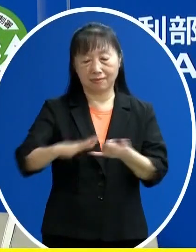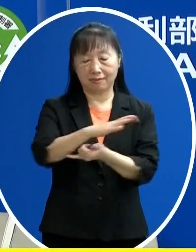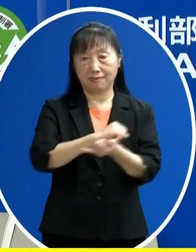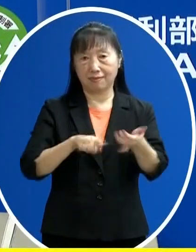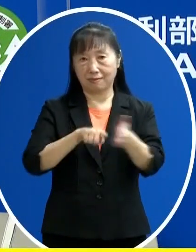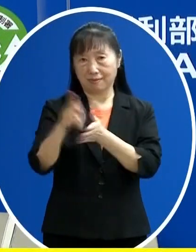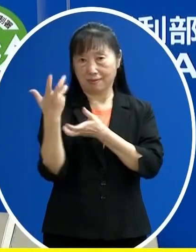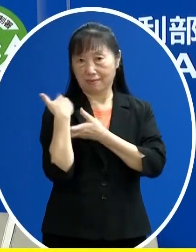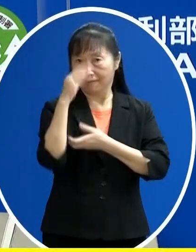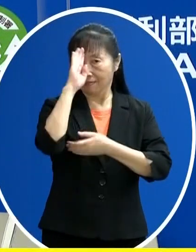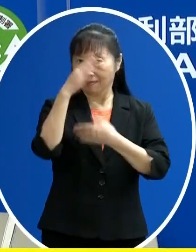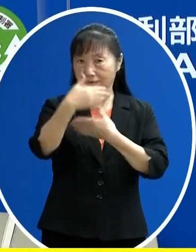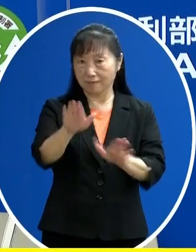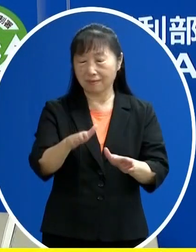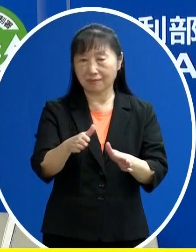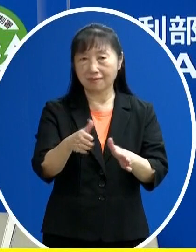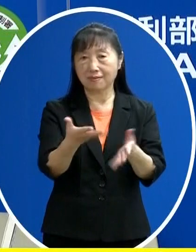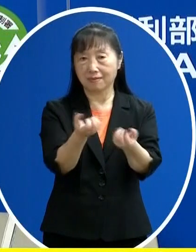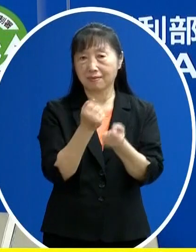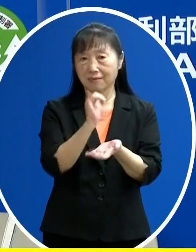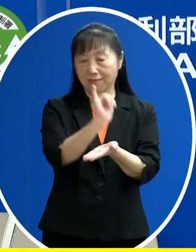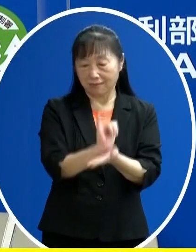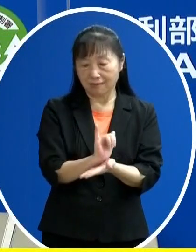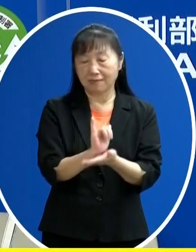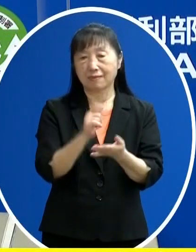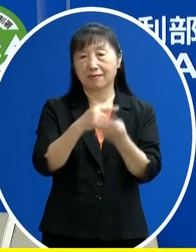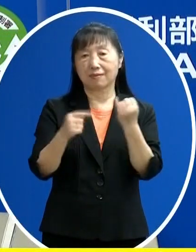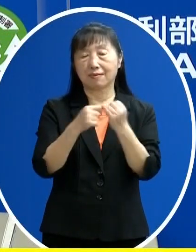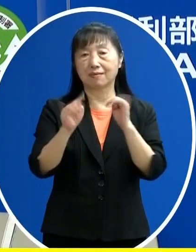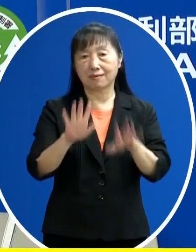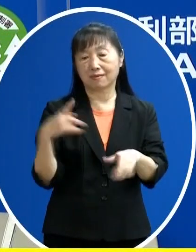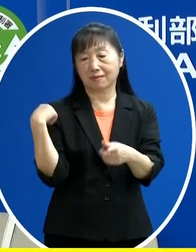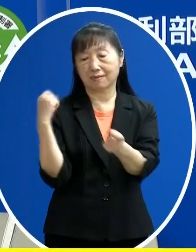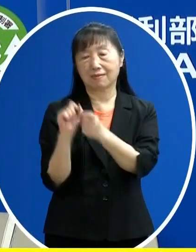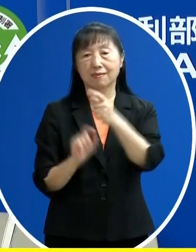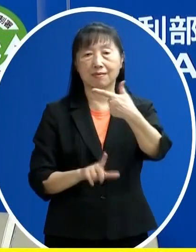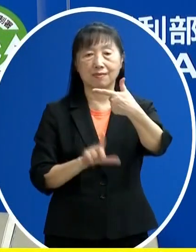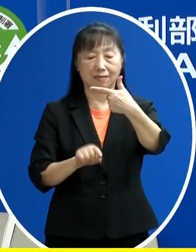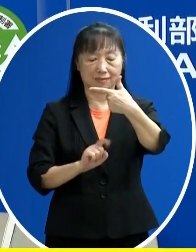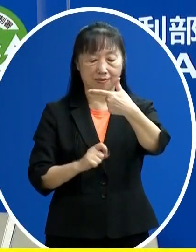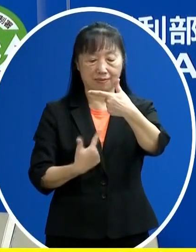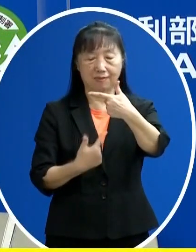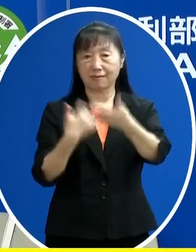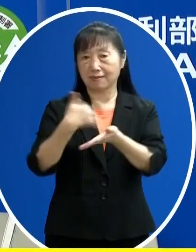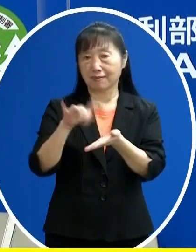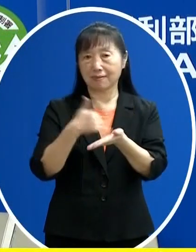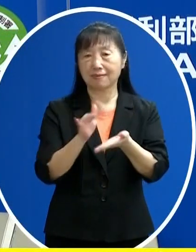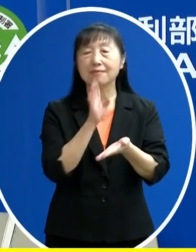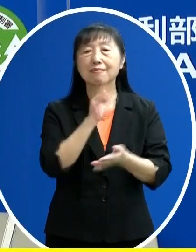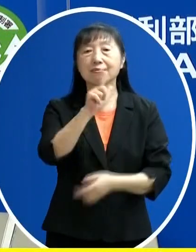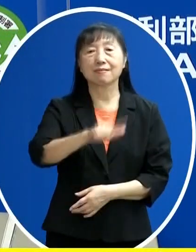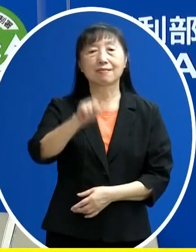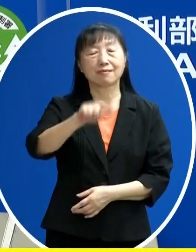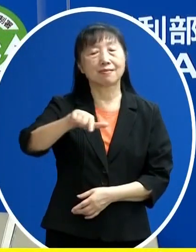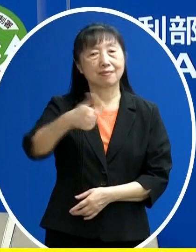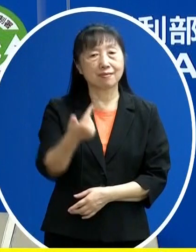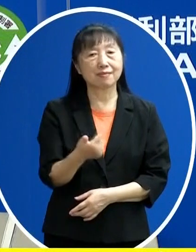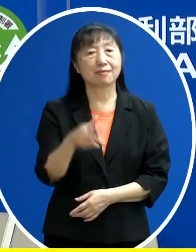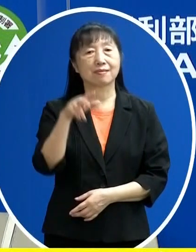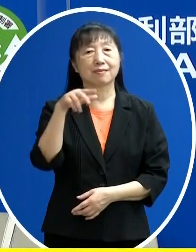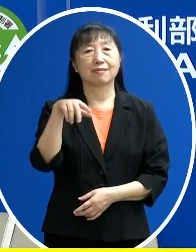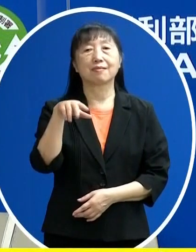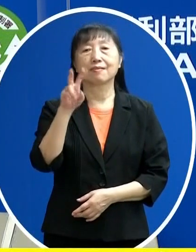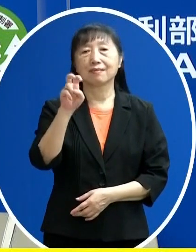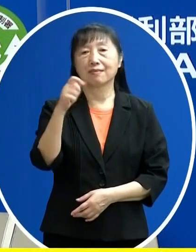专责病房的收治数。那最近一天6月16号的这个统计是